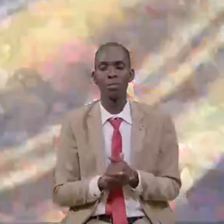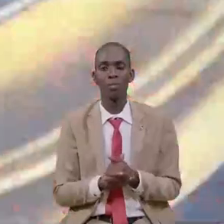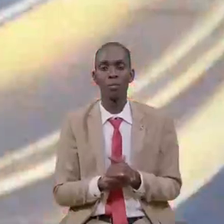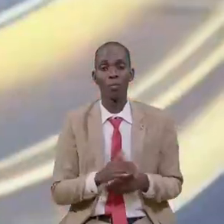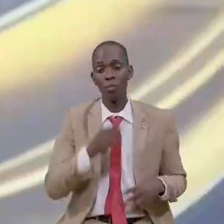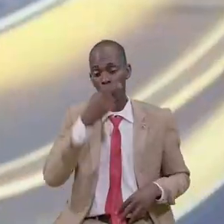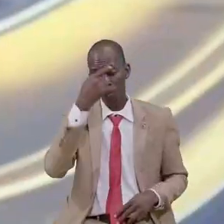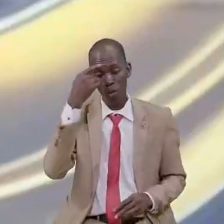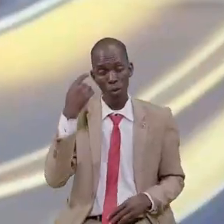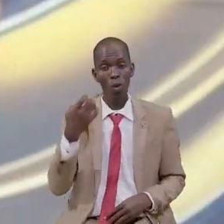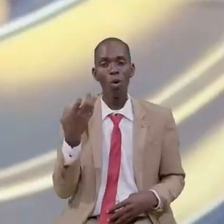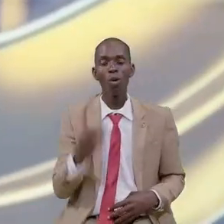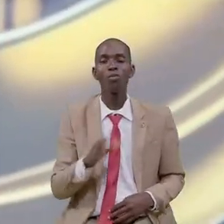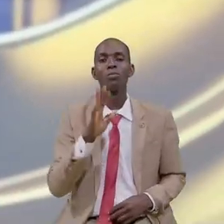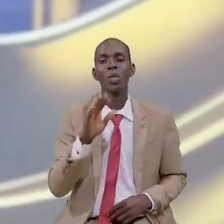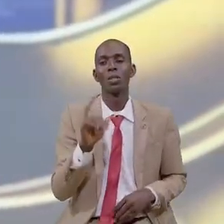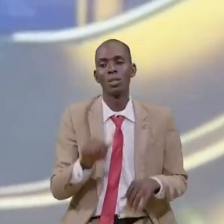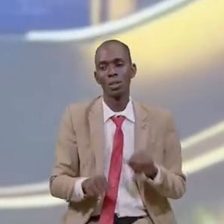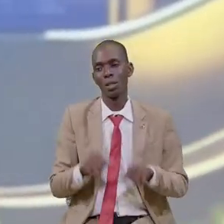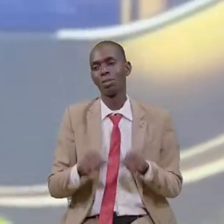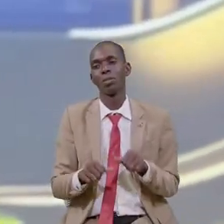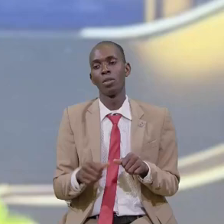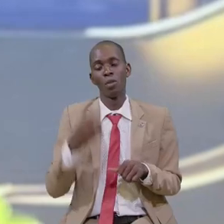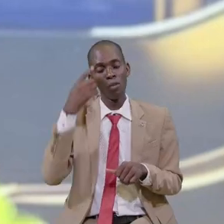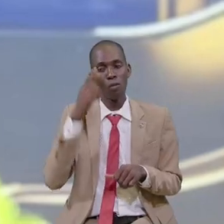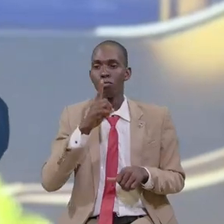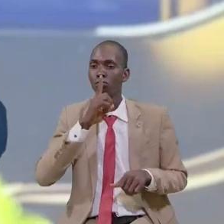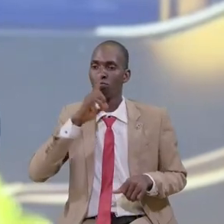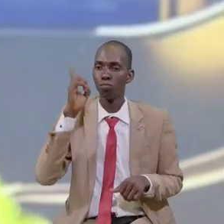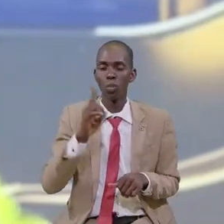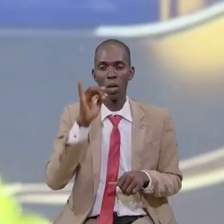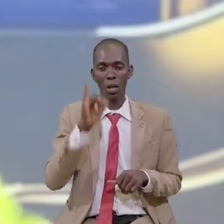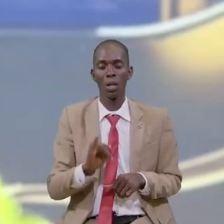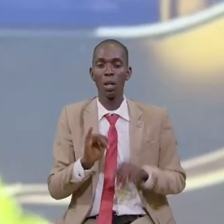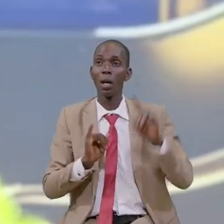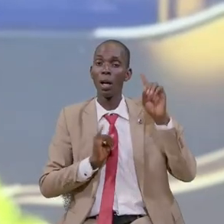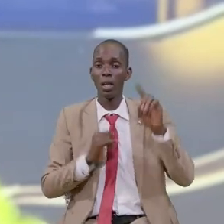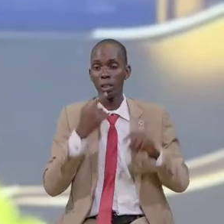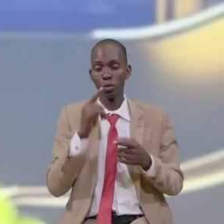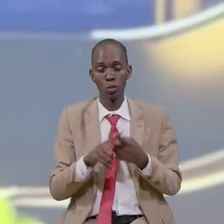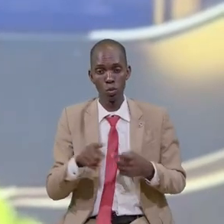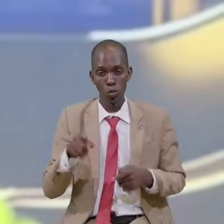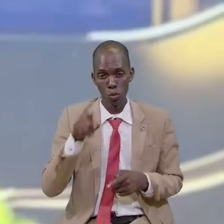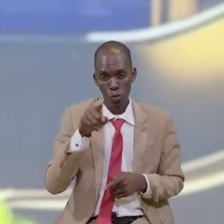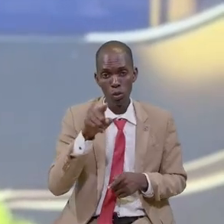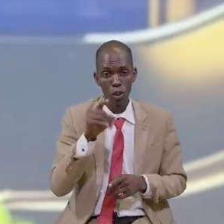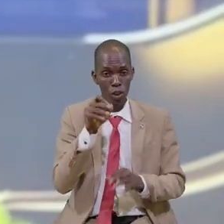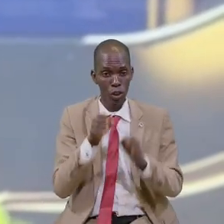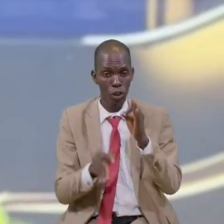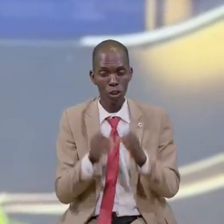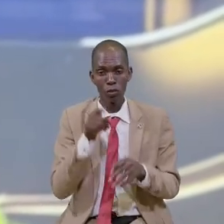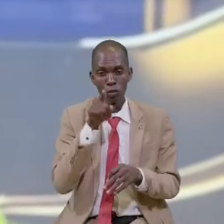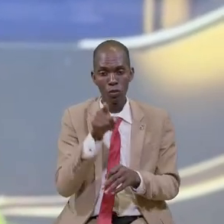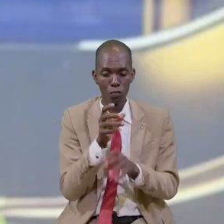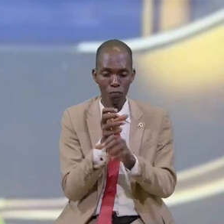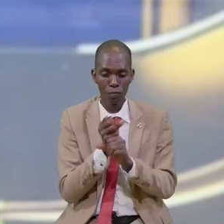À cause de votre incrédulité, je vous le dis en vérité. Si vous aviez de la foi comme